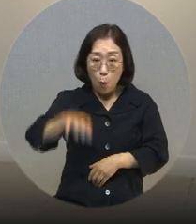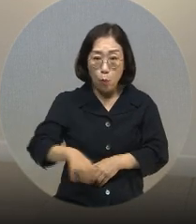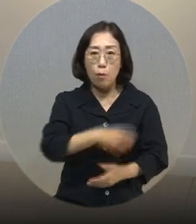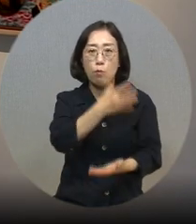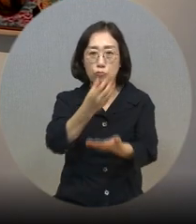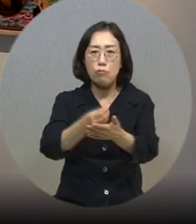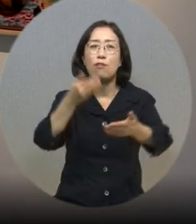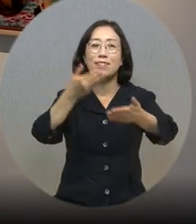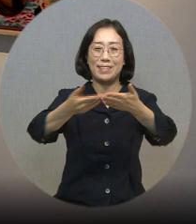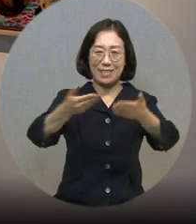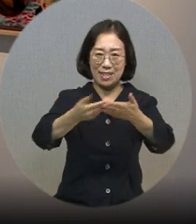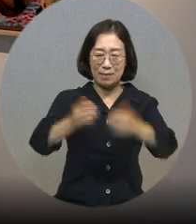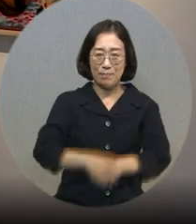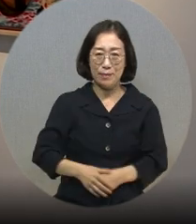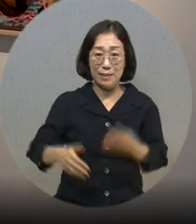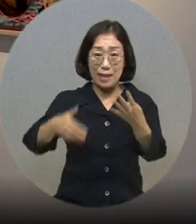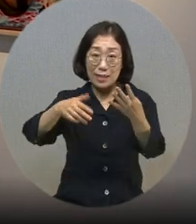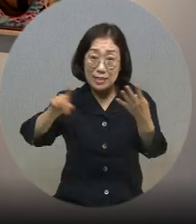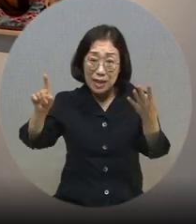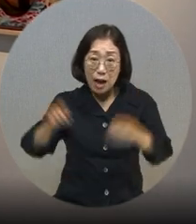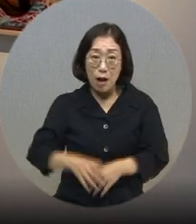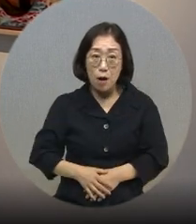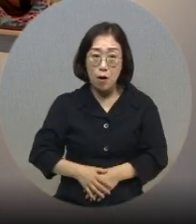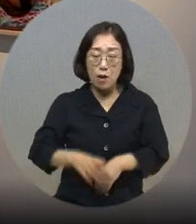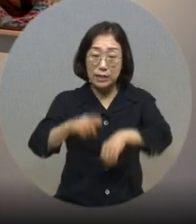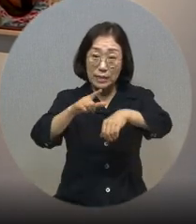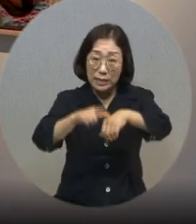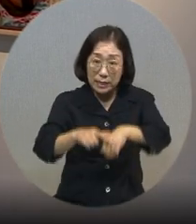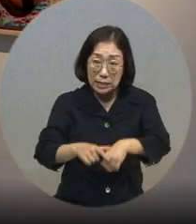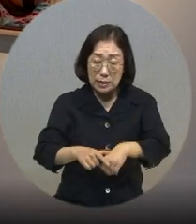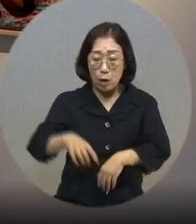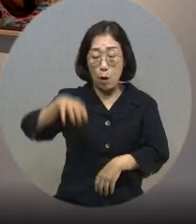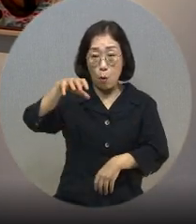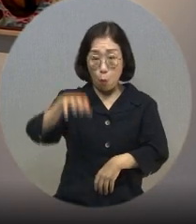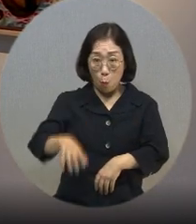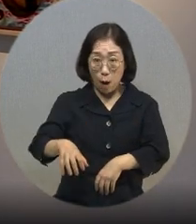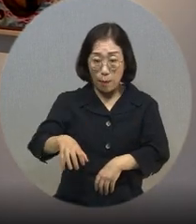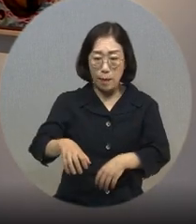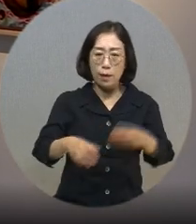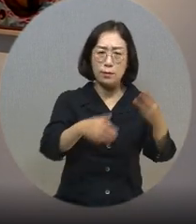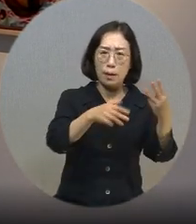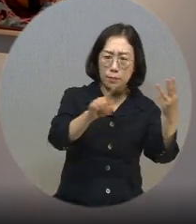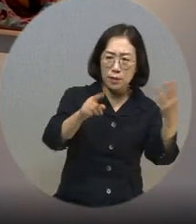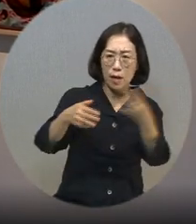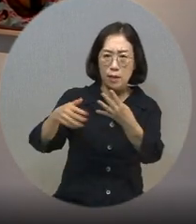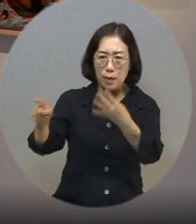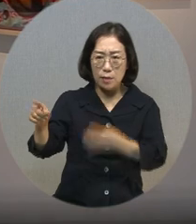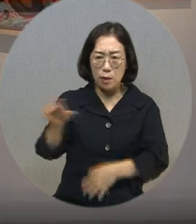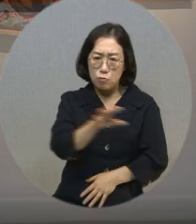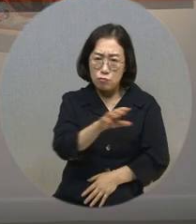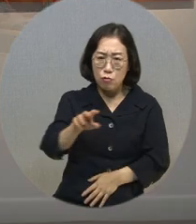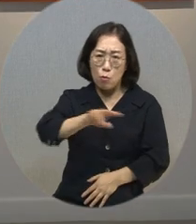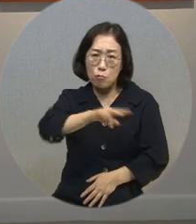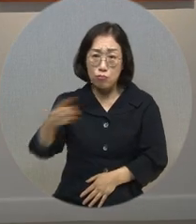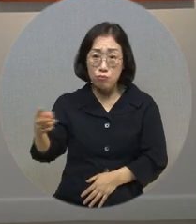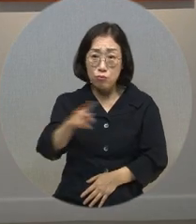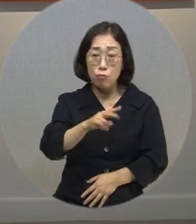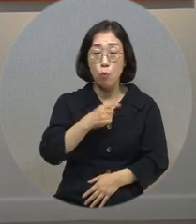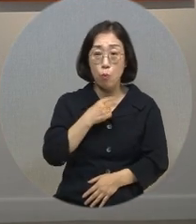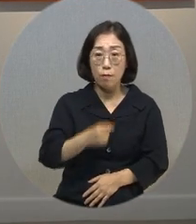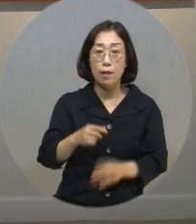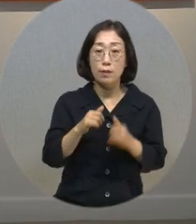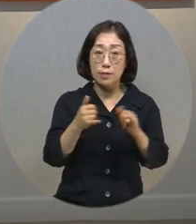불러드립니다 4차원인 시 공간의 연속을 3차원의 공간에서 받아들이기 위해서는